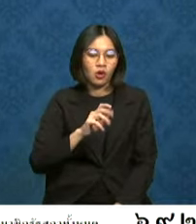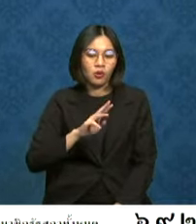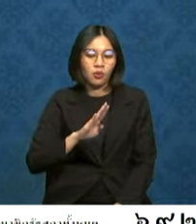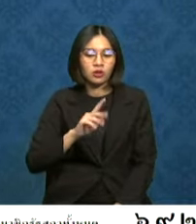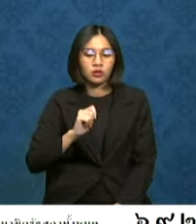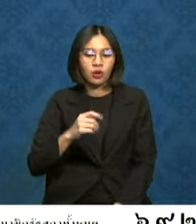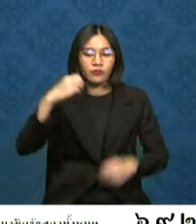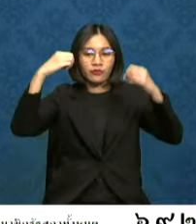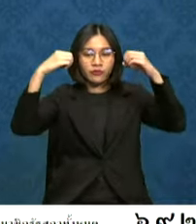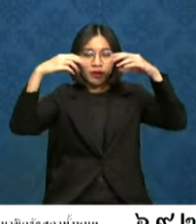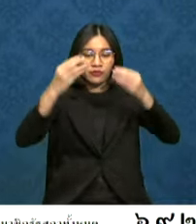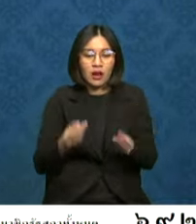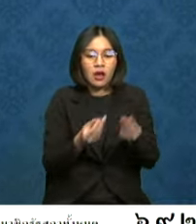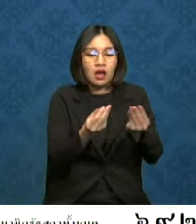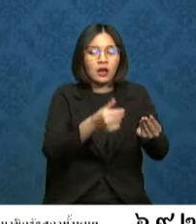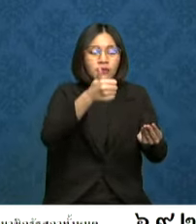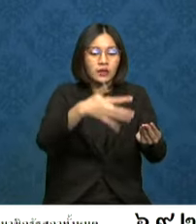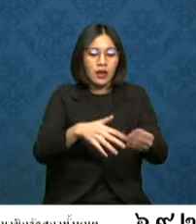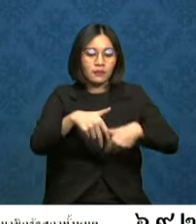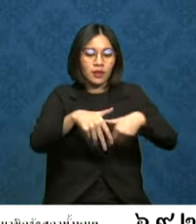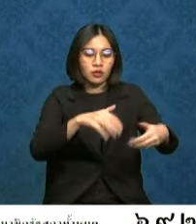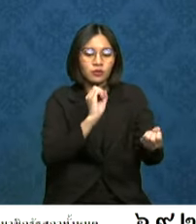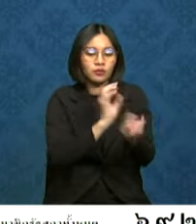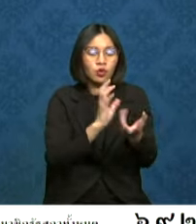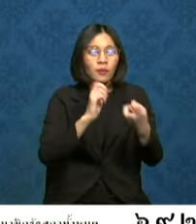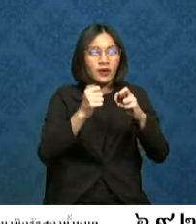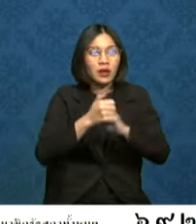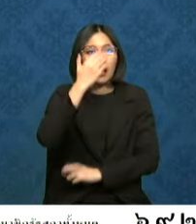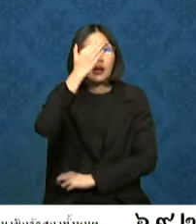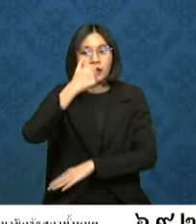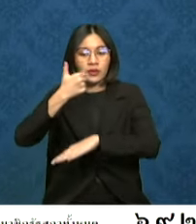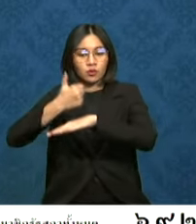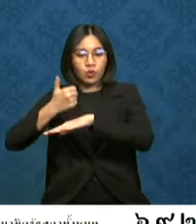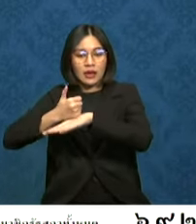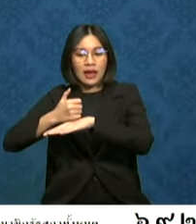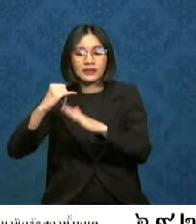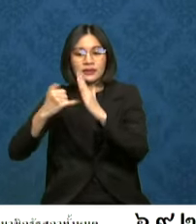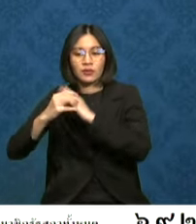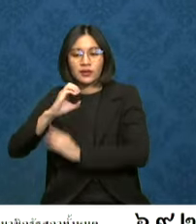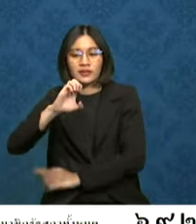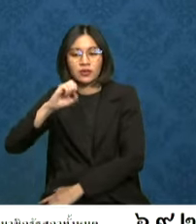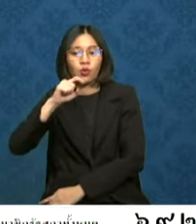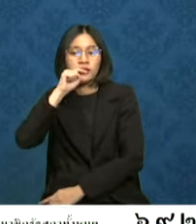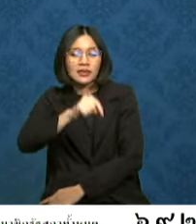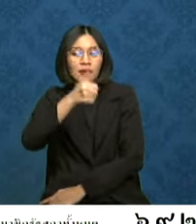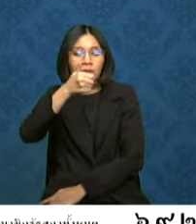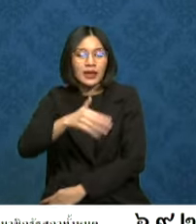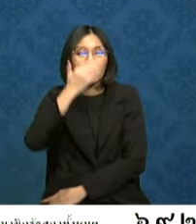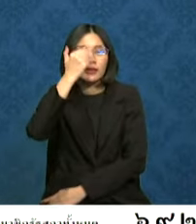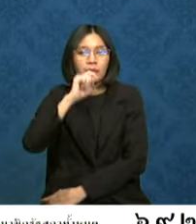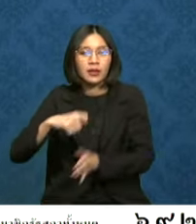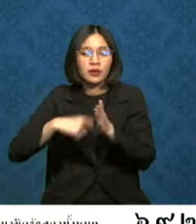ใช้ไม่ได้ครัชาวบานกเดอดรอนกัหมดทำไม CEO สั่งการหน่วยงานของรฐในพื้นที่ไม่ได้ครับ